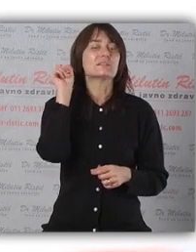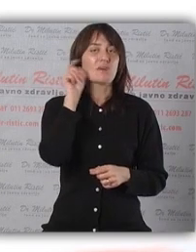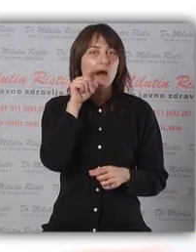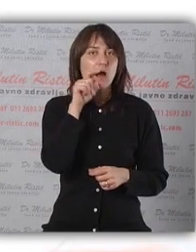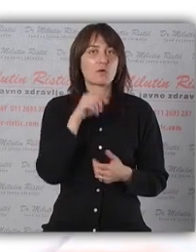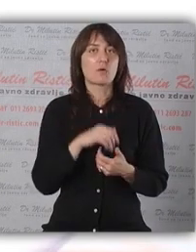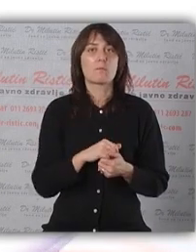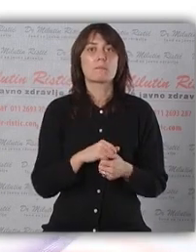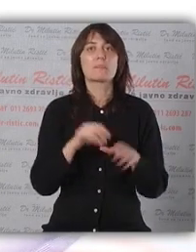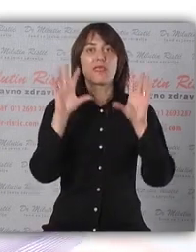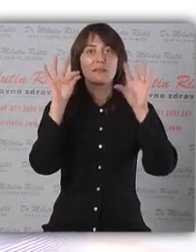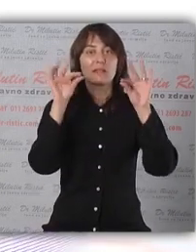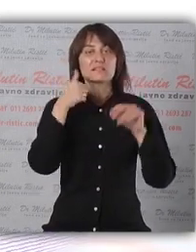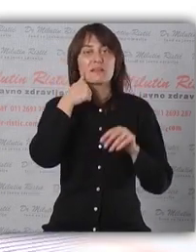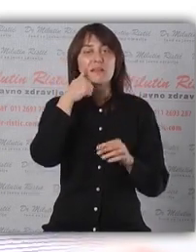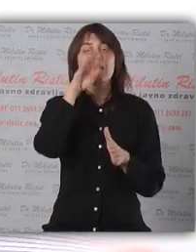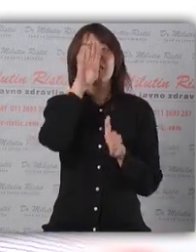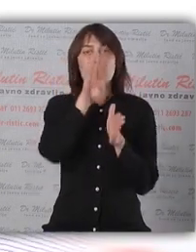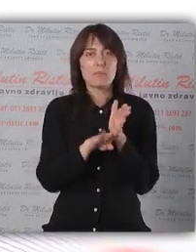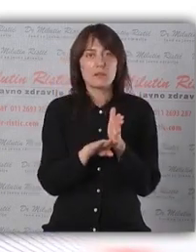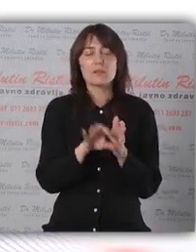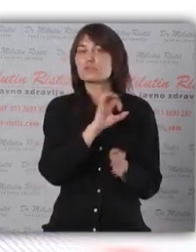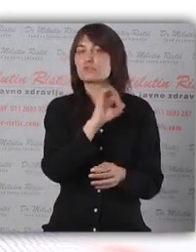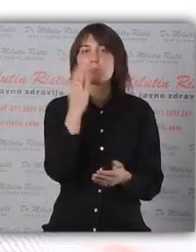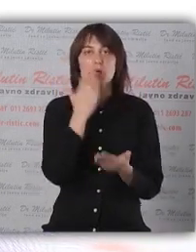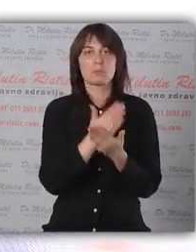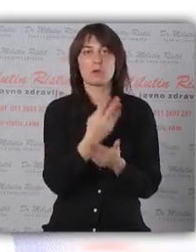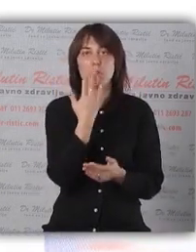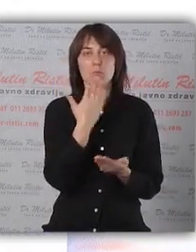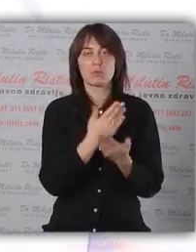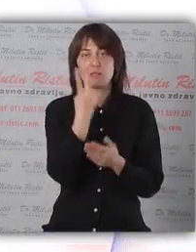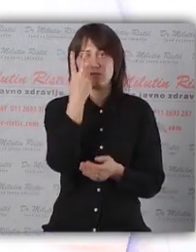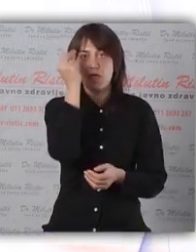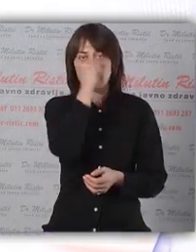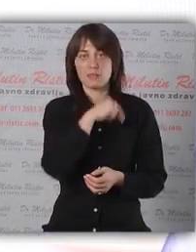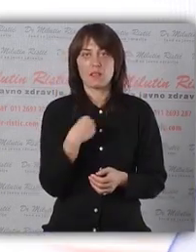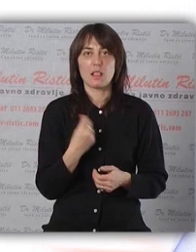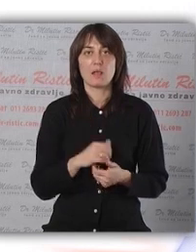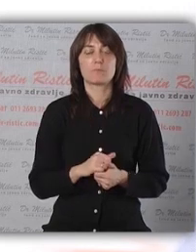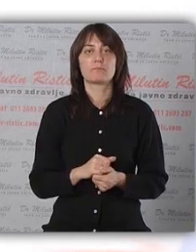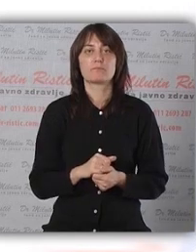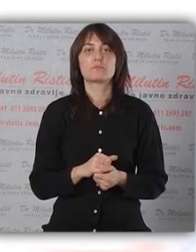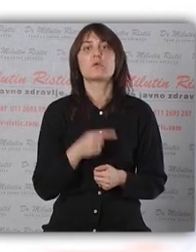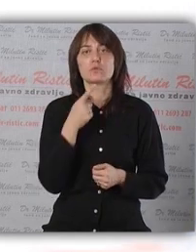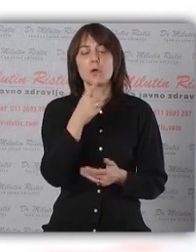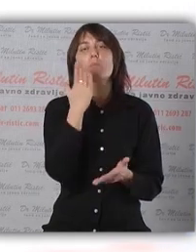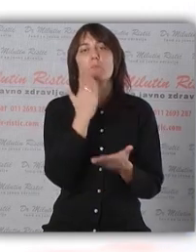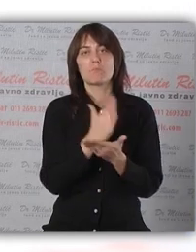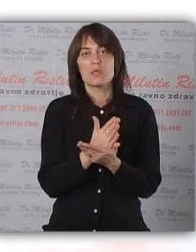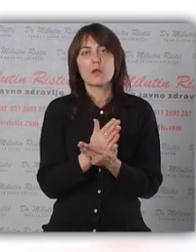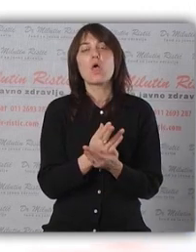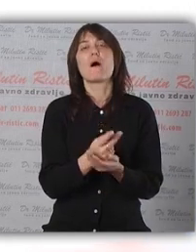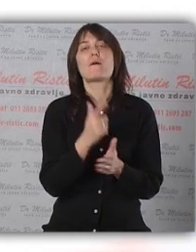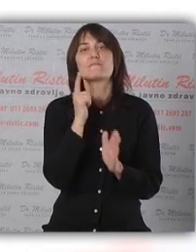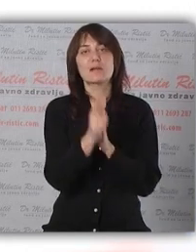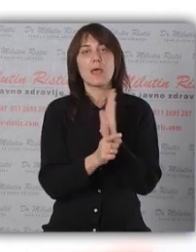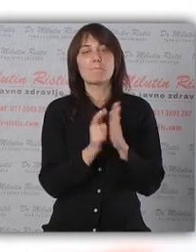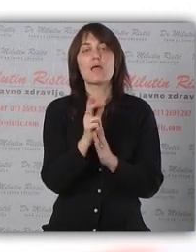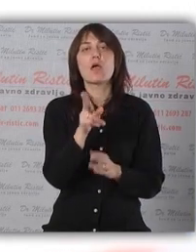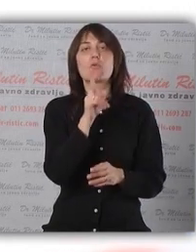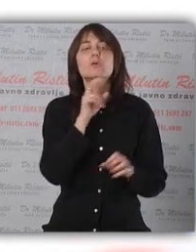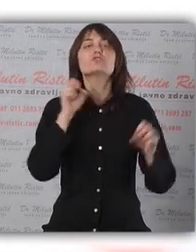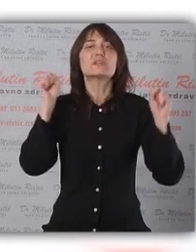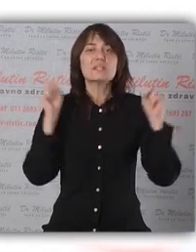samo na zabavu. Pa svakako 10 dana najbolje. Idealno bi bilo da to bude dve nedelje. To bi